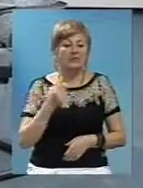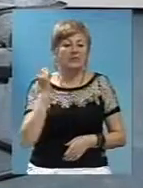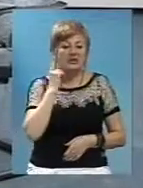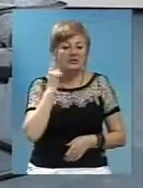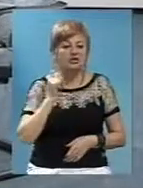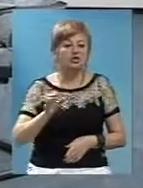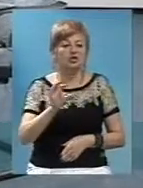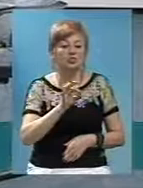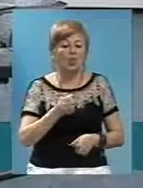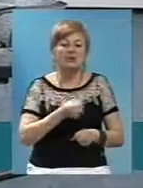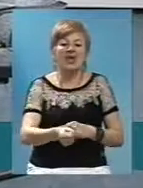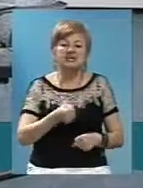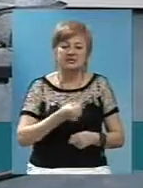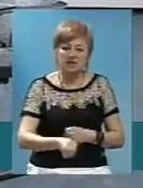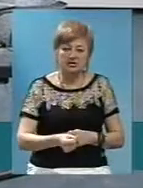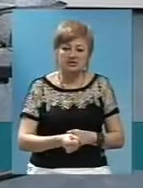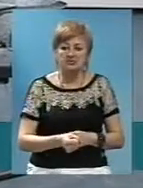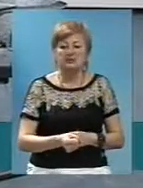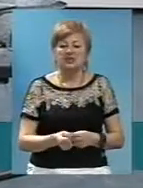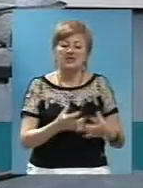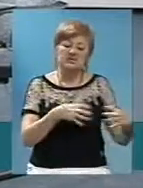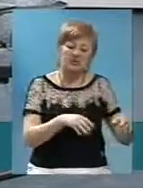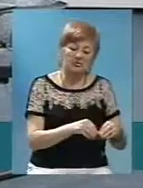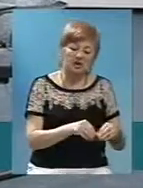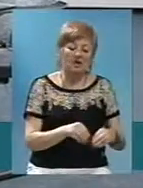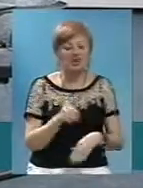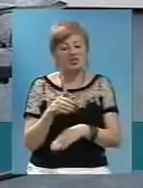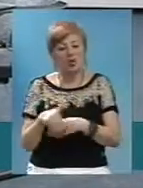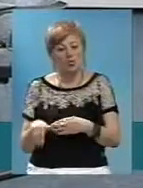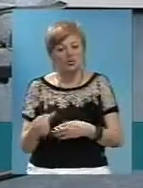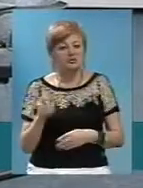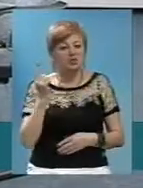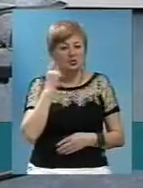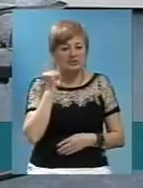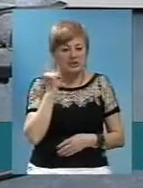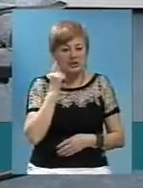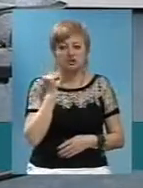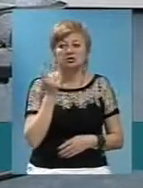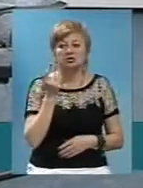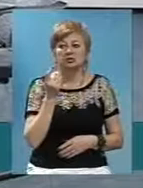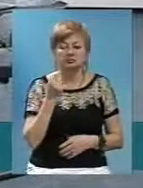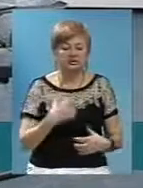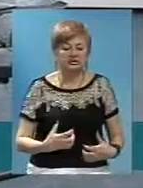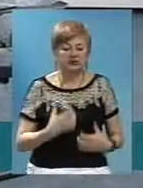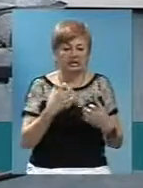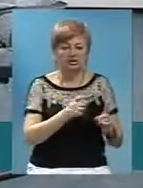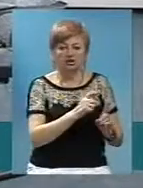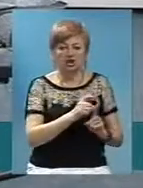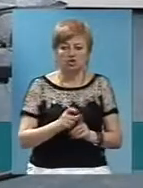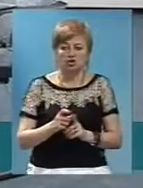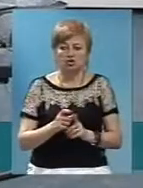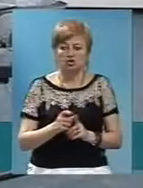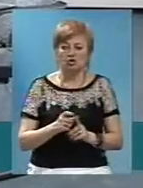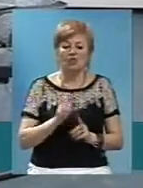про насильство в родині, на вулиці, коли ми чуємо абсолютно дикі речі про те,